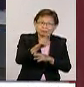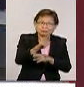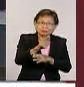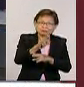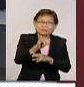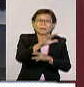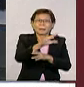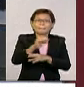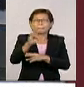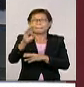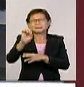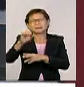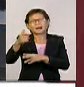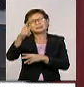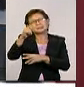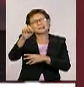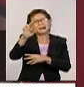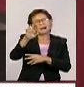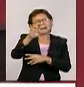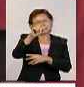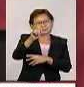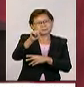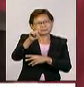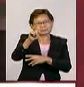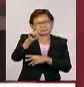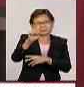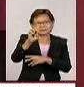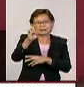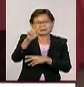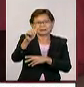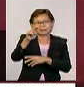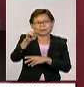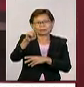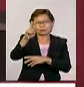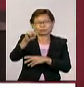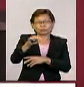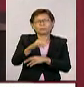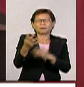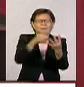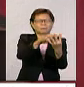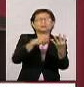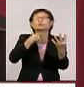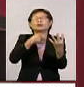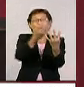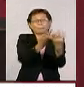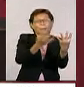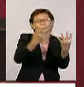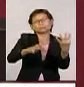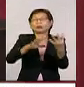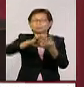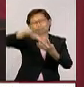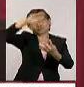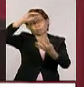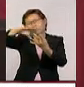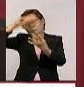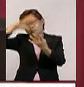fasahah, taranum dan suara. Beliau menguasai keempat-empat bidang ini, dan saya belum pernah